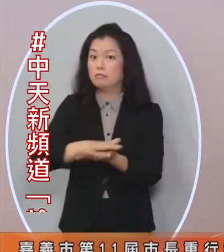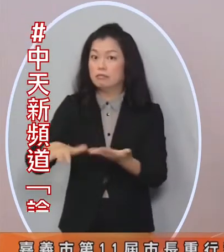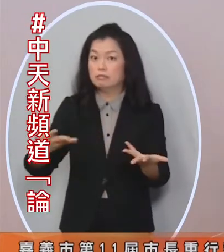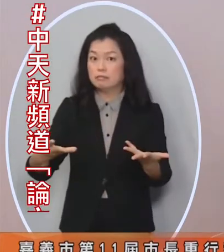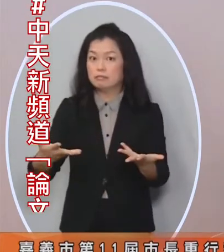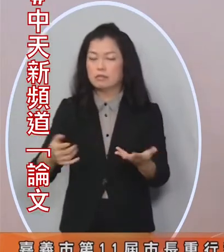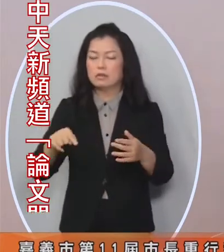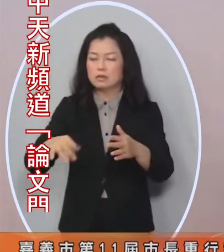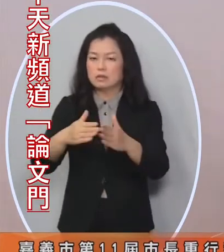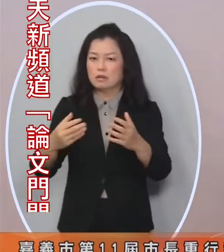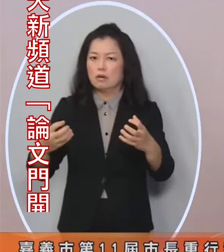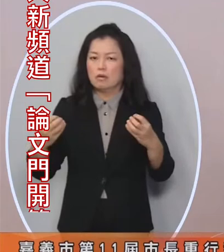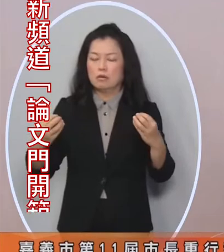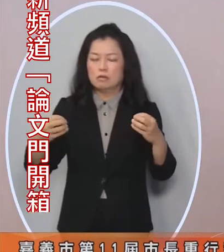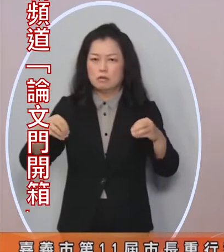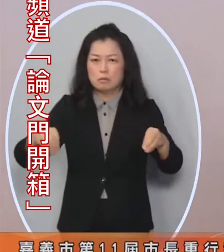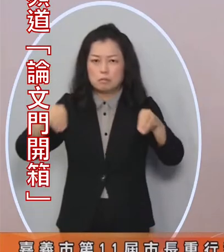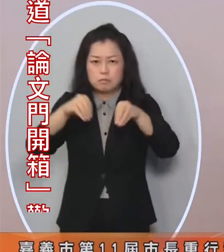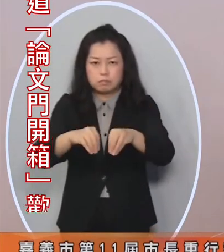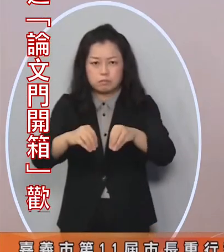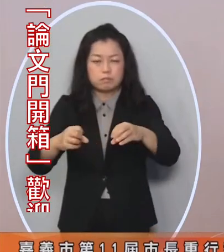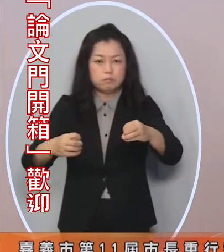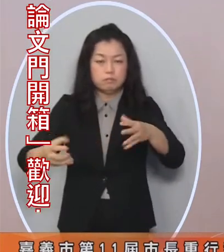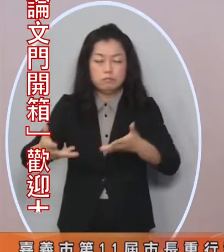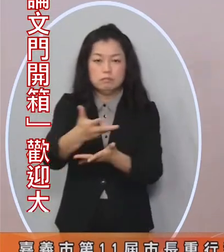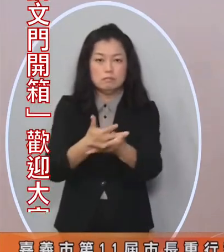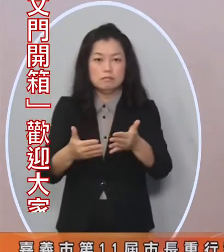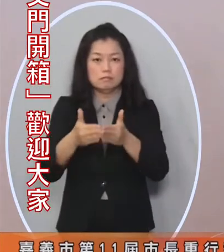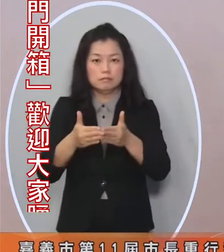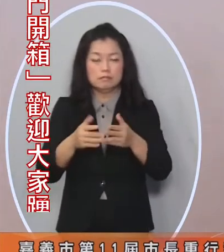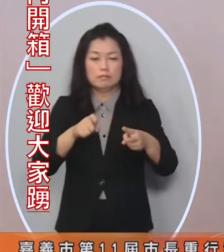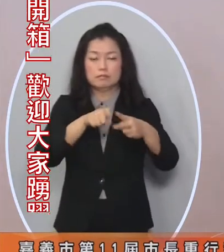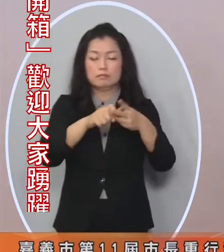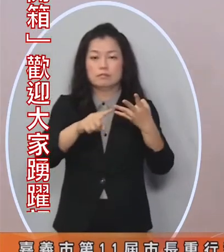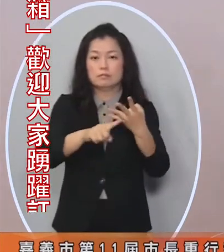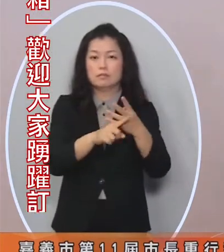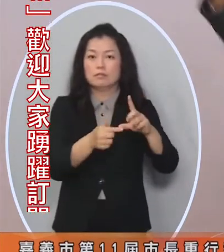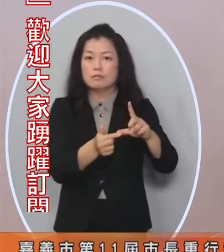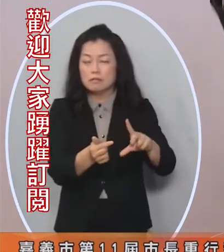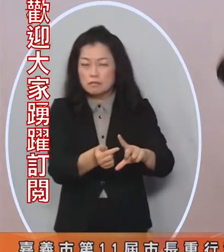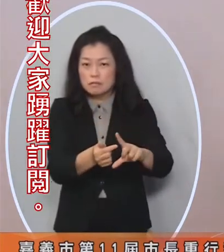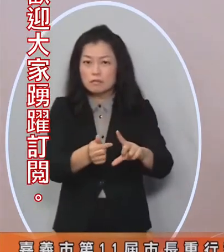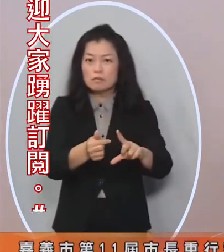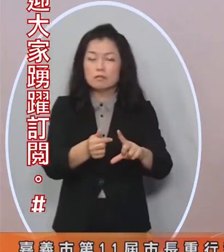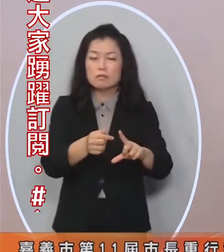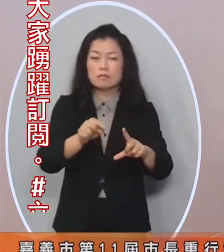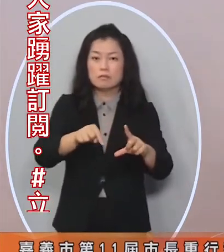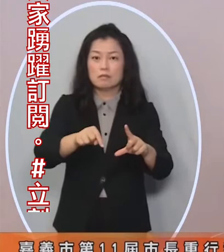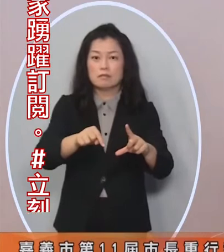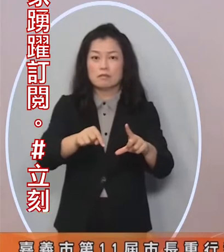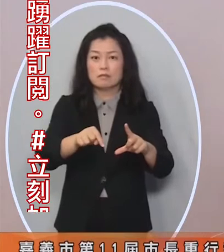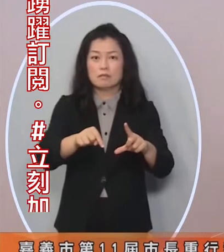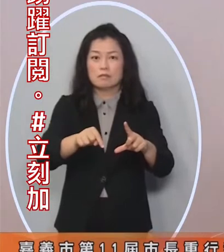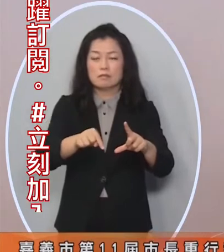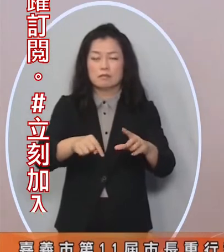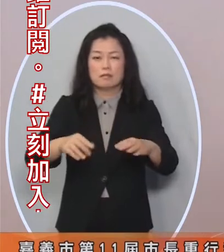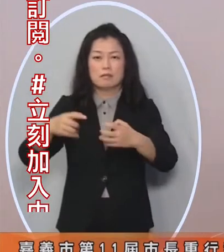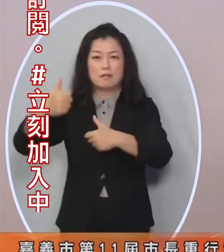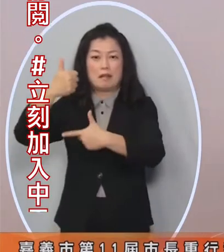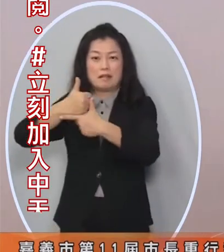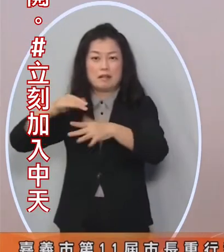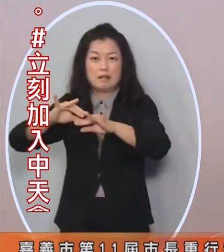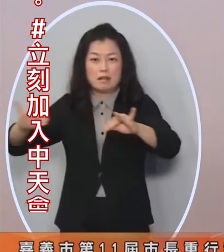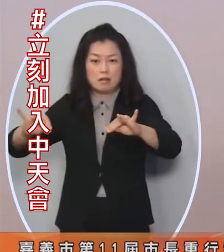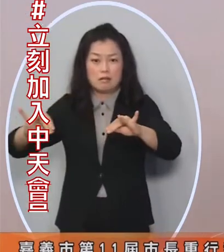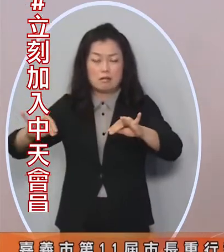就在协调，啊，无何你工业区，中国组长，中国组长的，啊，我工业区，你建地分